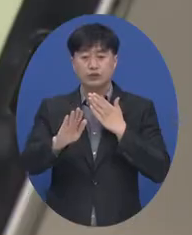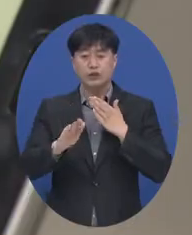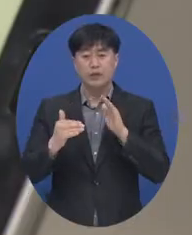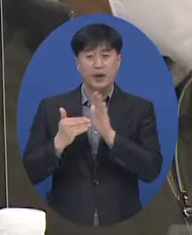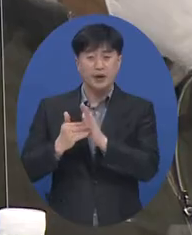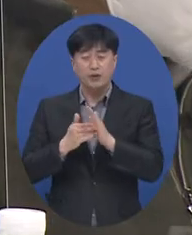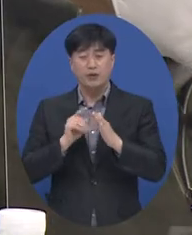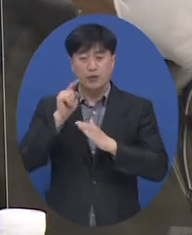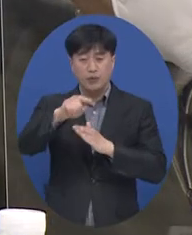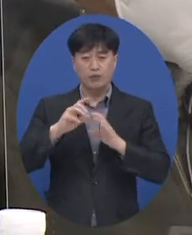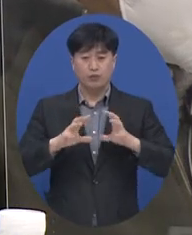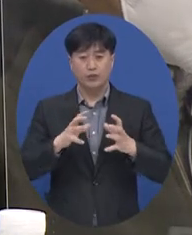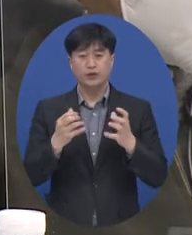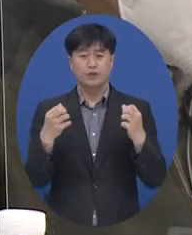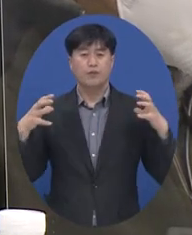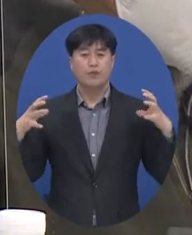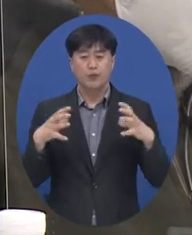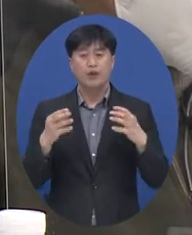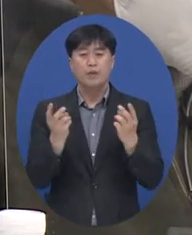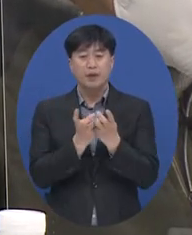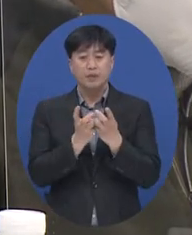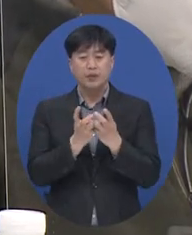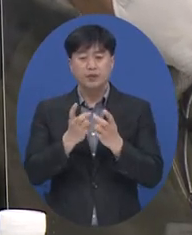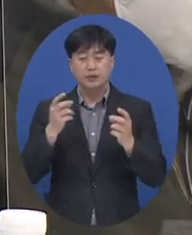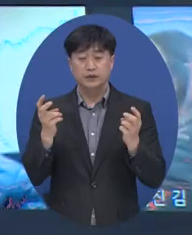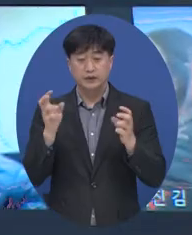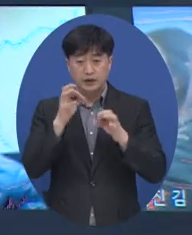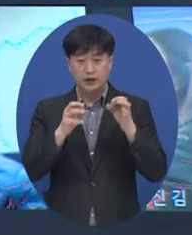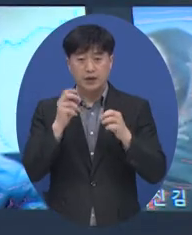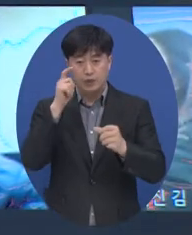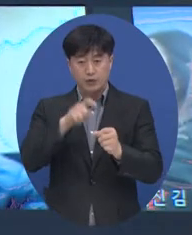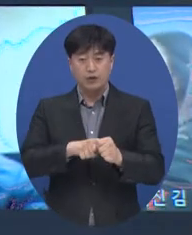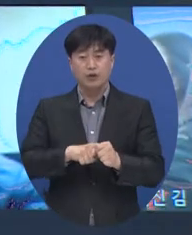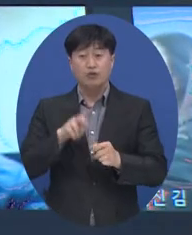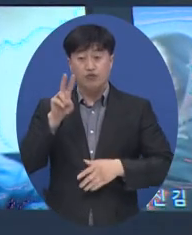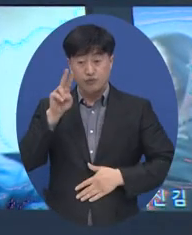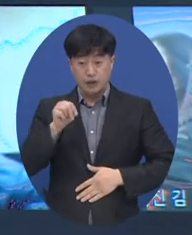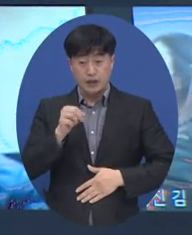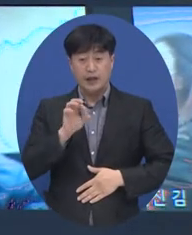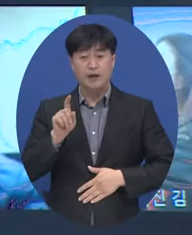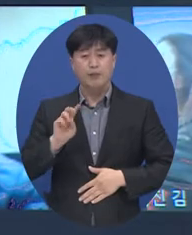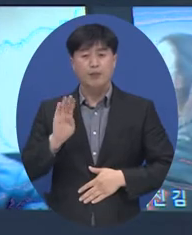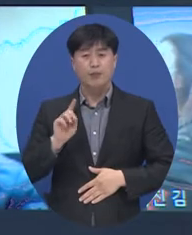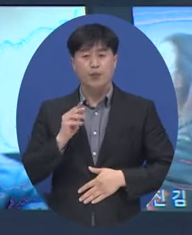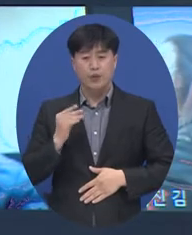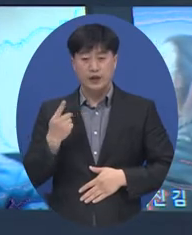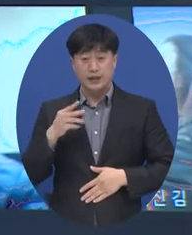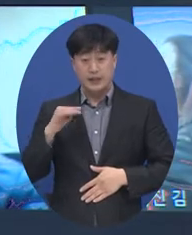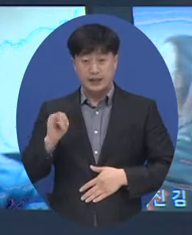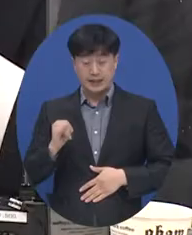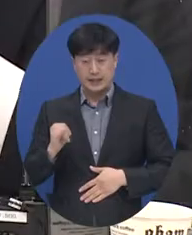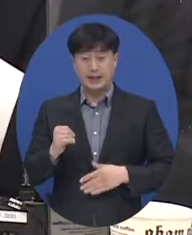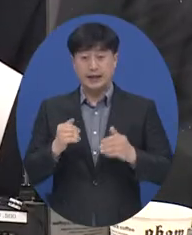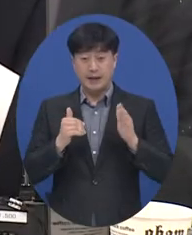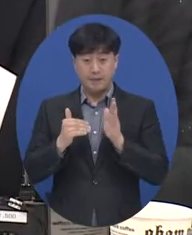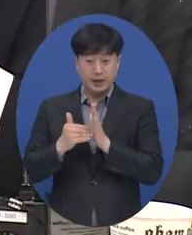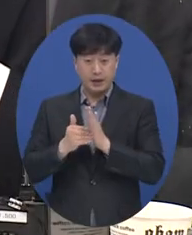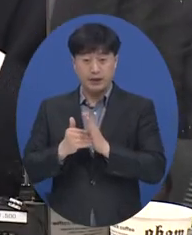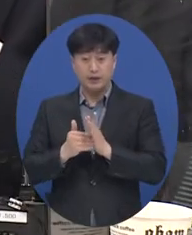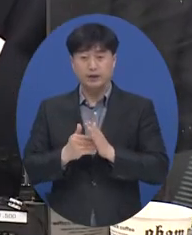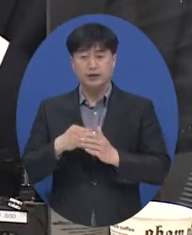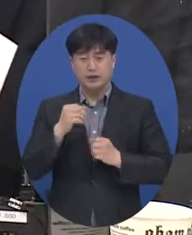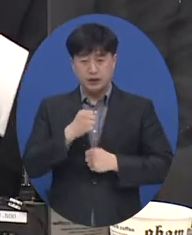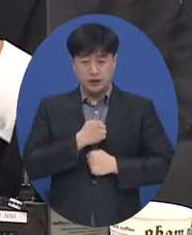국제협력을 끌어낼 방법을 찾아 보자는 겁니다 유엔 안보리 제재를 지키면서도 충분히 개성공단을